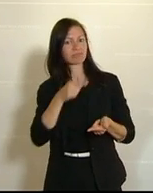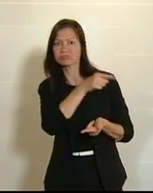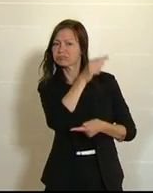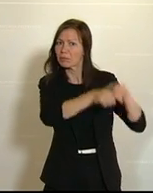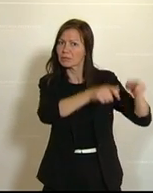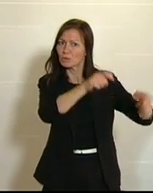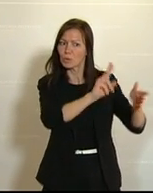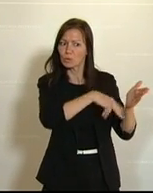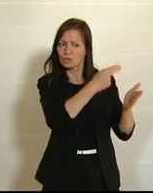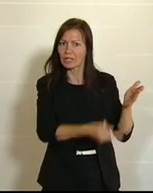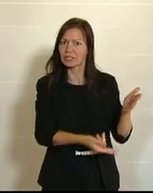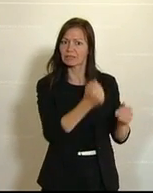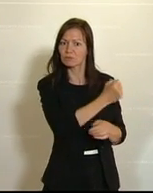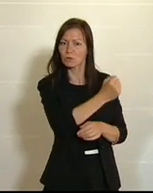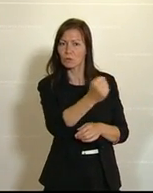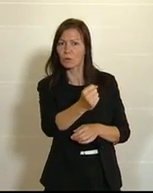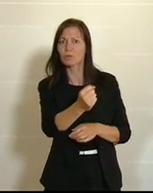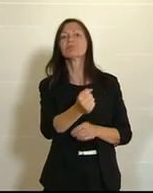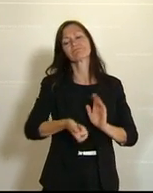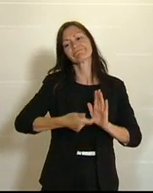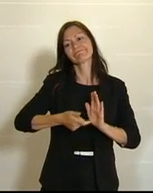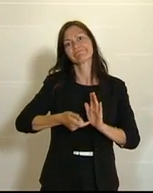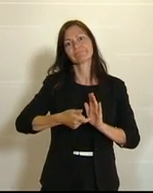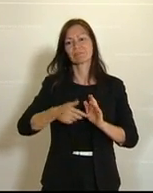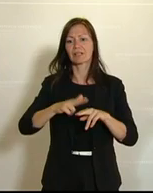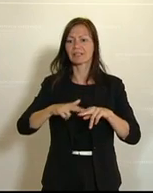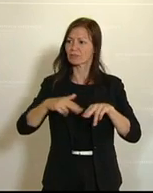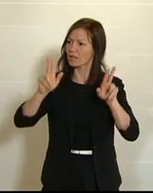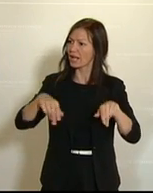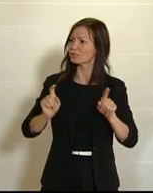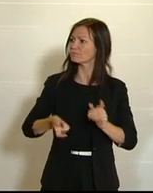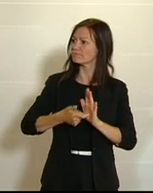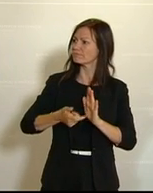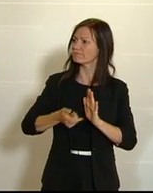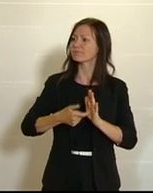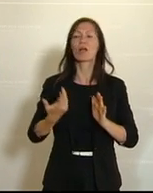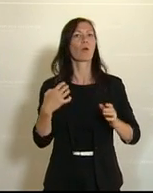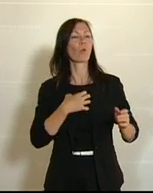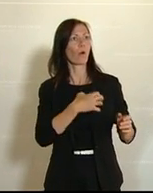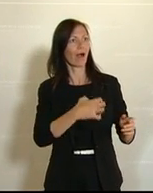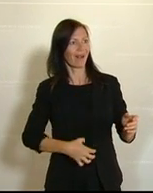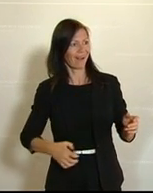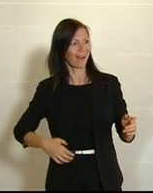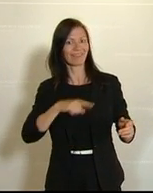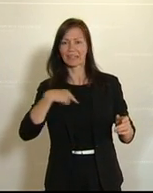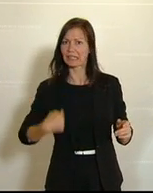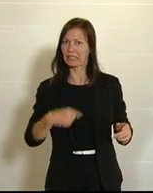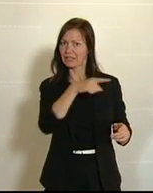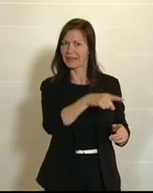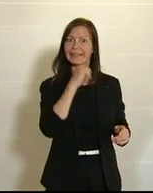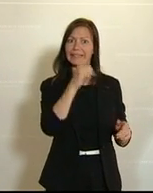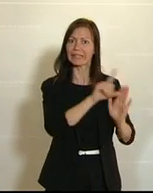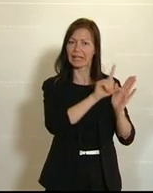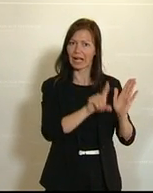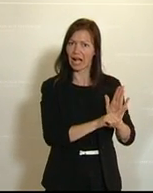den Nationalrat auf, illegale Organentnahmen in China zu verurteilen und den Organtransplantationstourismus zu